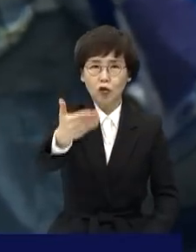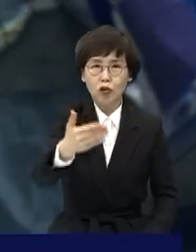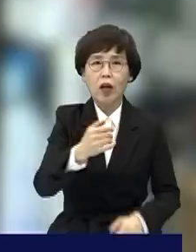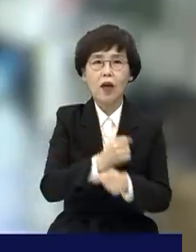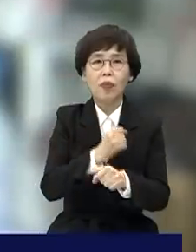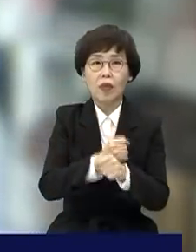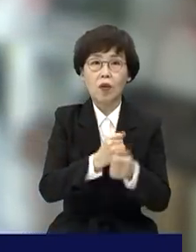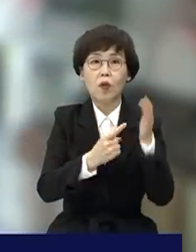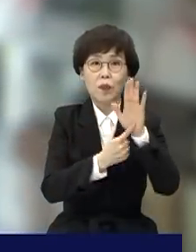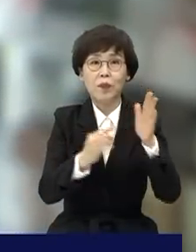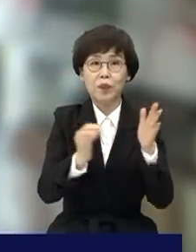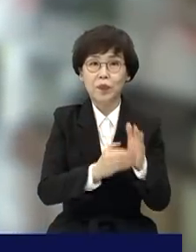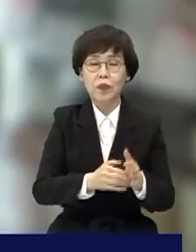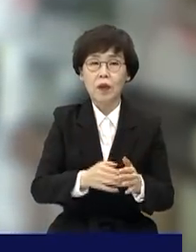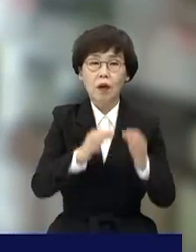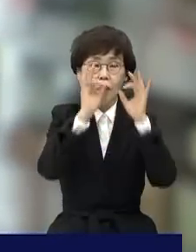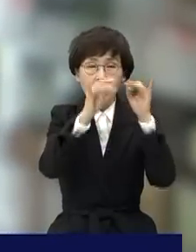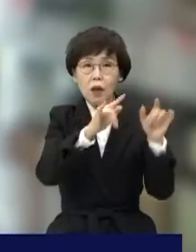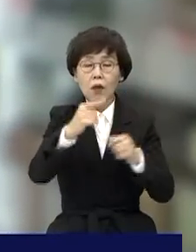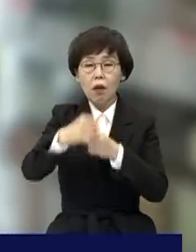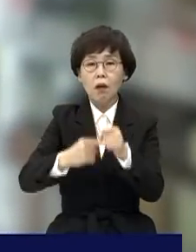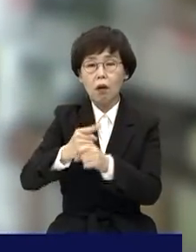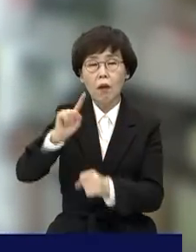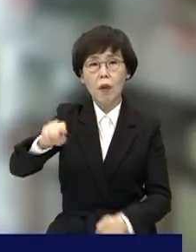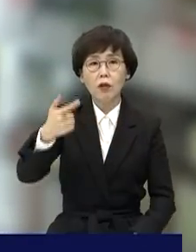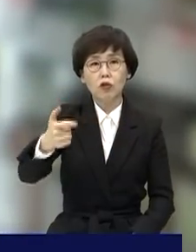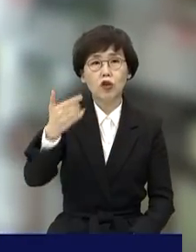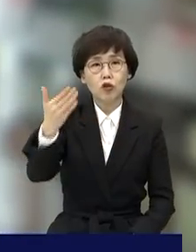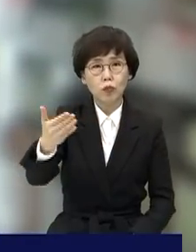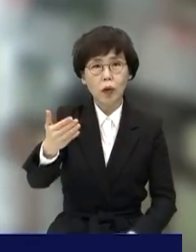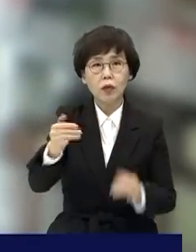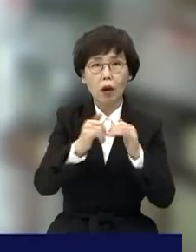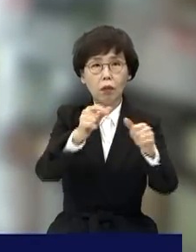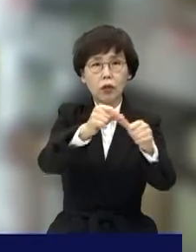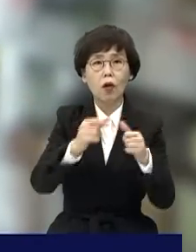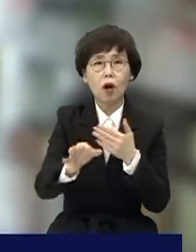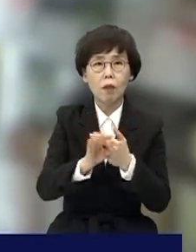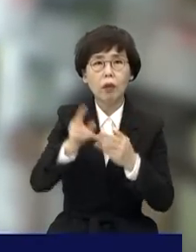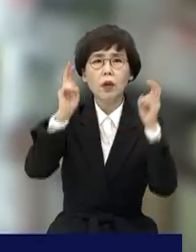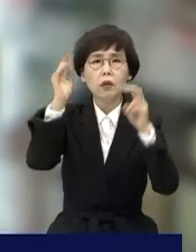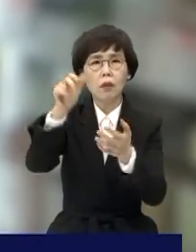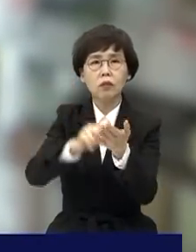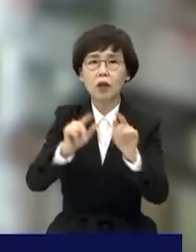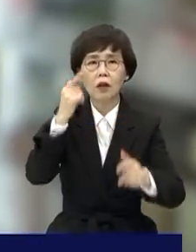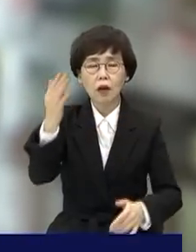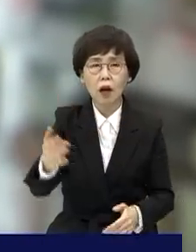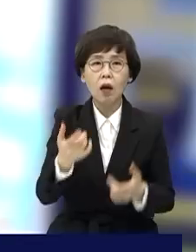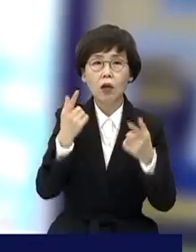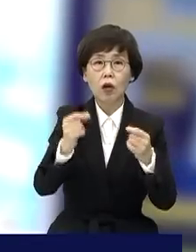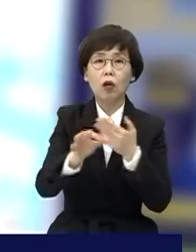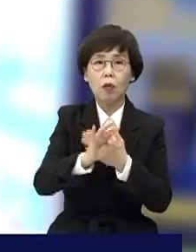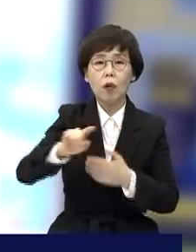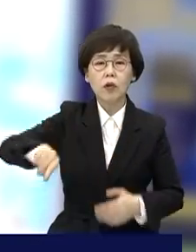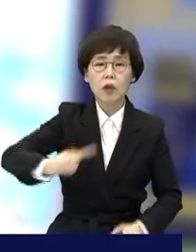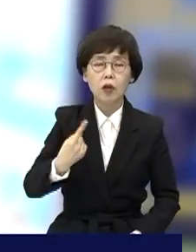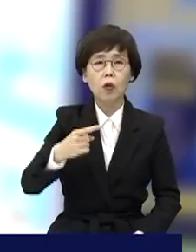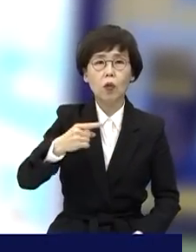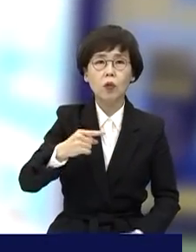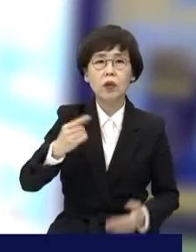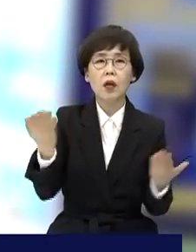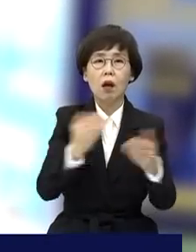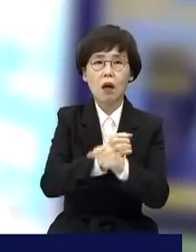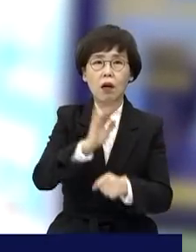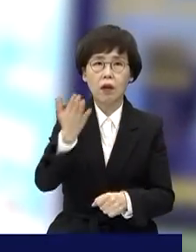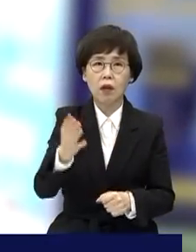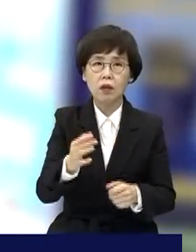있습니다. 누리꾼들은 1년에 169번 채용하면 사장이 문제 아닌가? 저럴 거면 점주 혼자 일해야지.